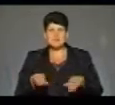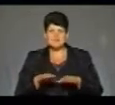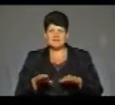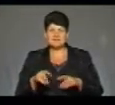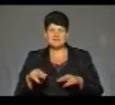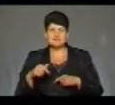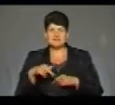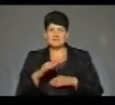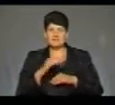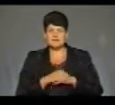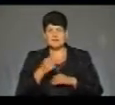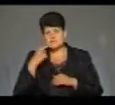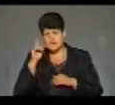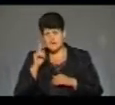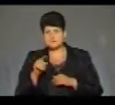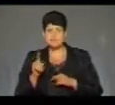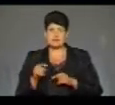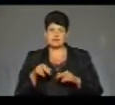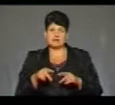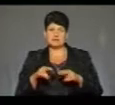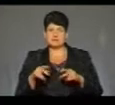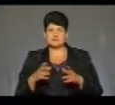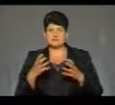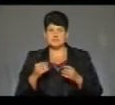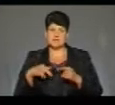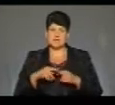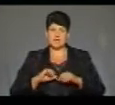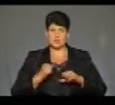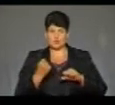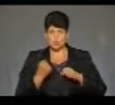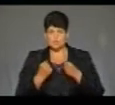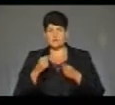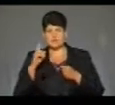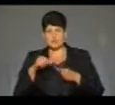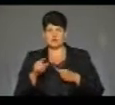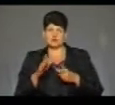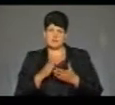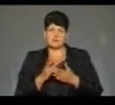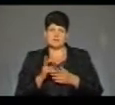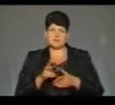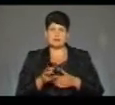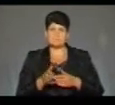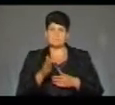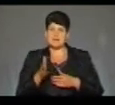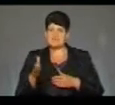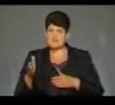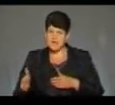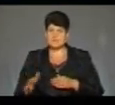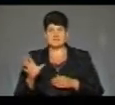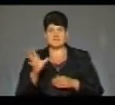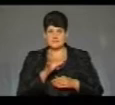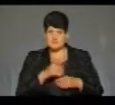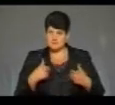вечір. Дитина задоволена, він знає, що не тільки він йде на танці, він знає, що ще йде до друзів, він знає, що він має сюди прийти, всіма привітатися,